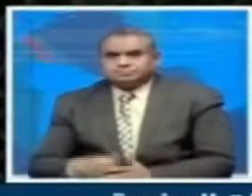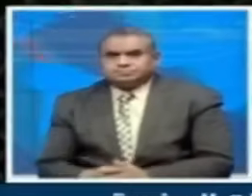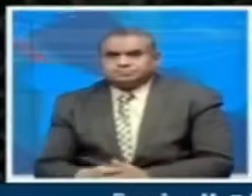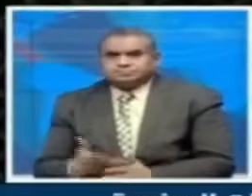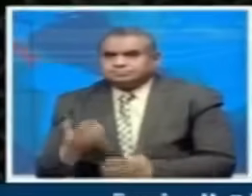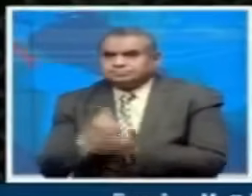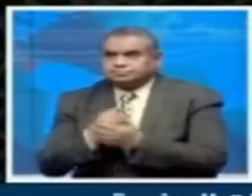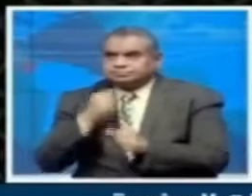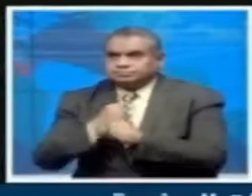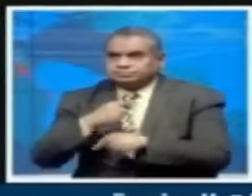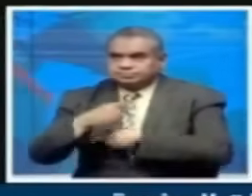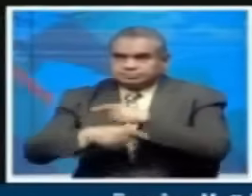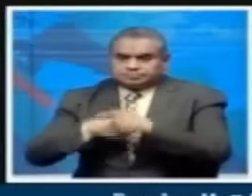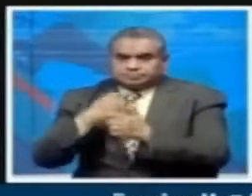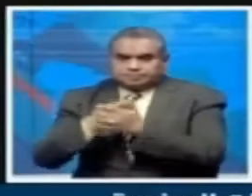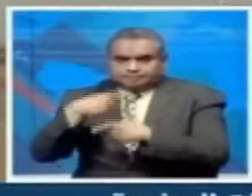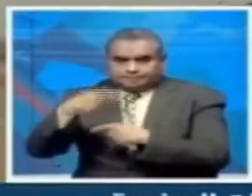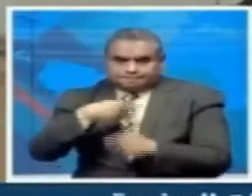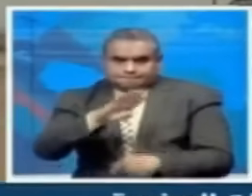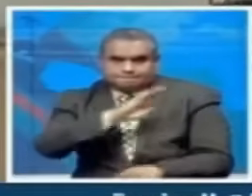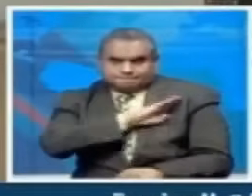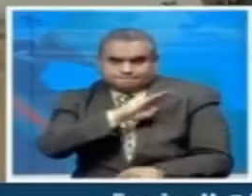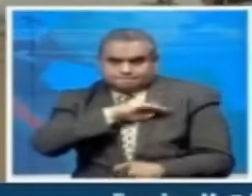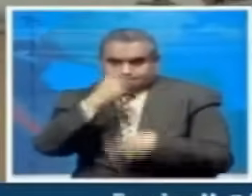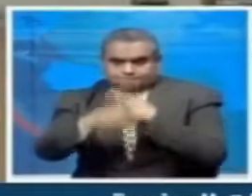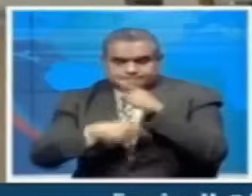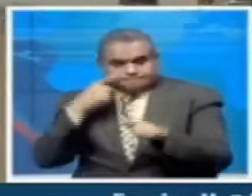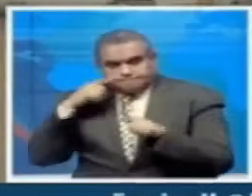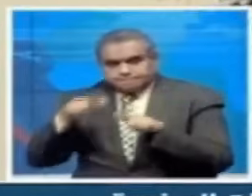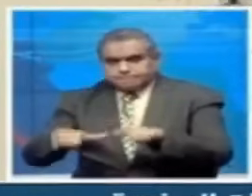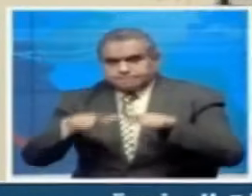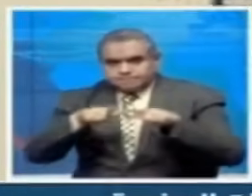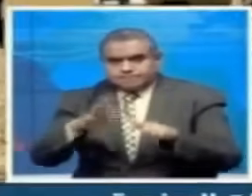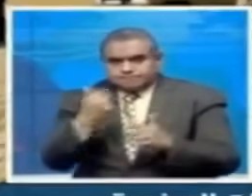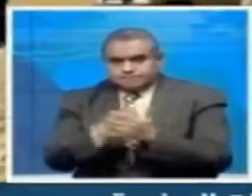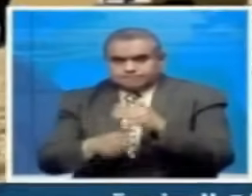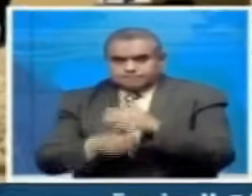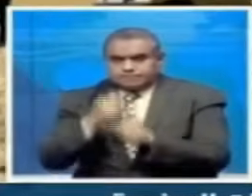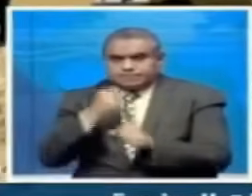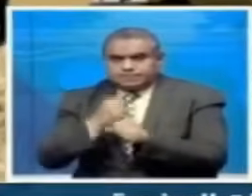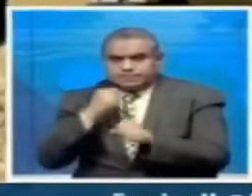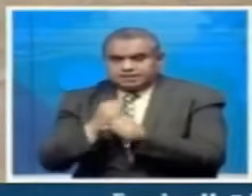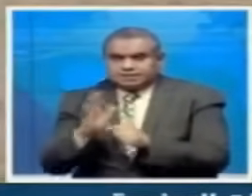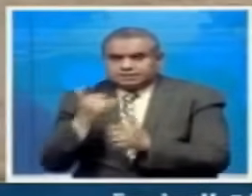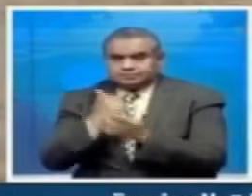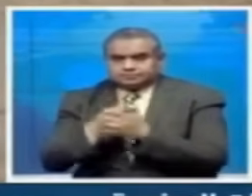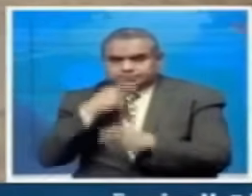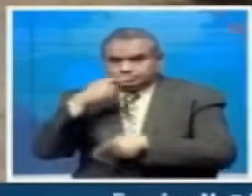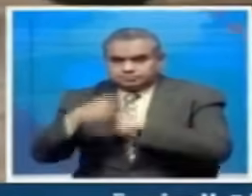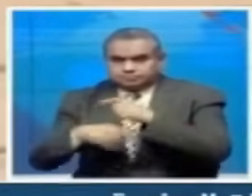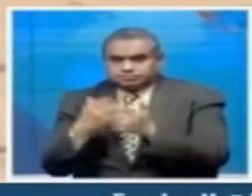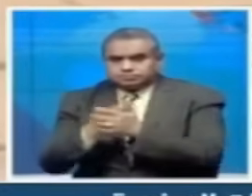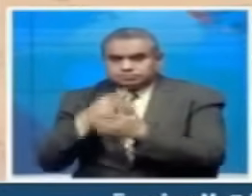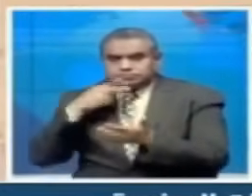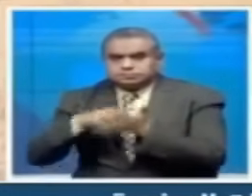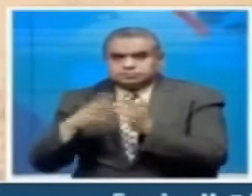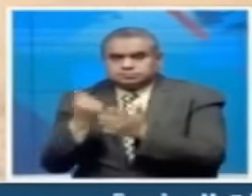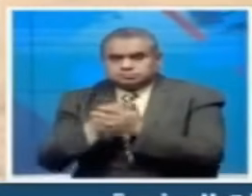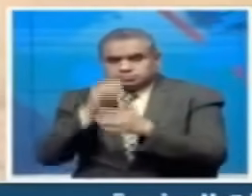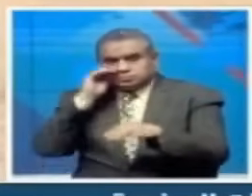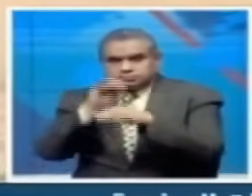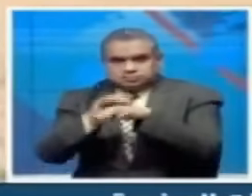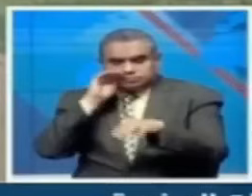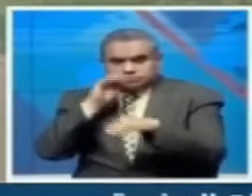هذا وتواصل القوات المسلحة جهودها لتنفيذ استراتيجية الدولة المصرية لإحكام